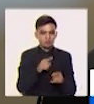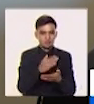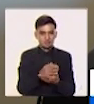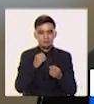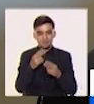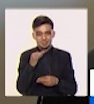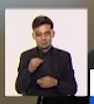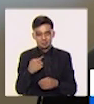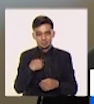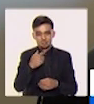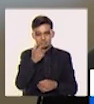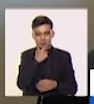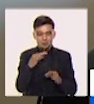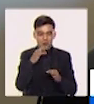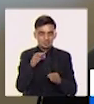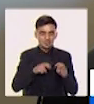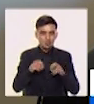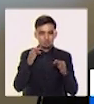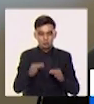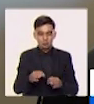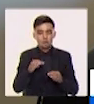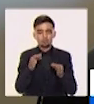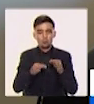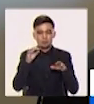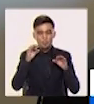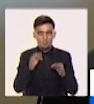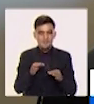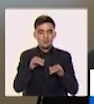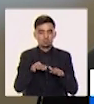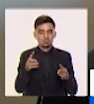Сіздерге әділдік іздеп келдім. Сотта дұрыс шешім шығарып, кінәсіз адамды босатса деймін.